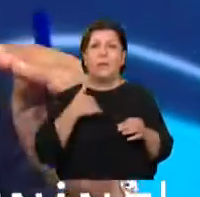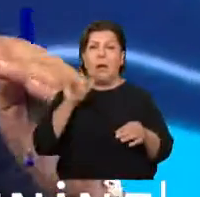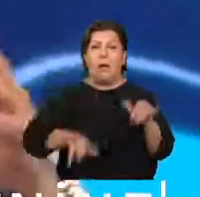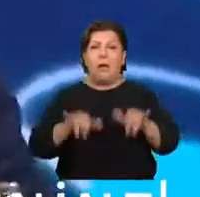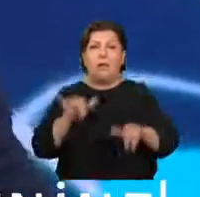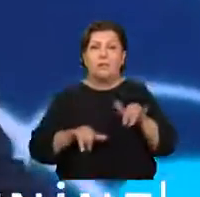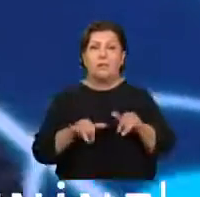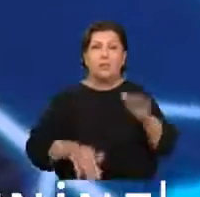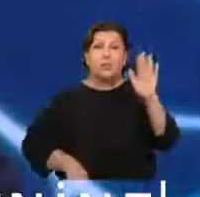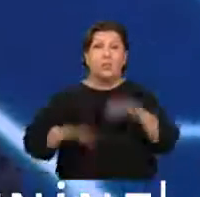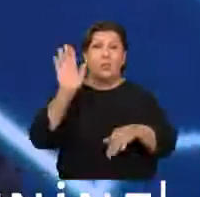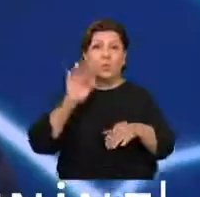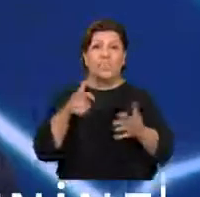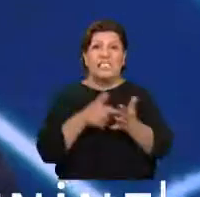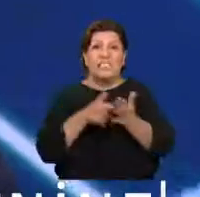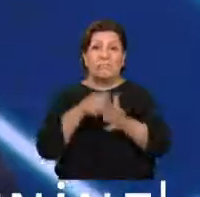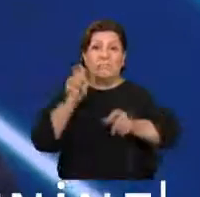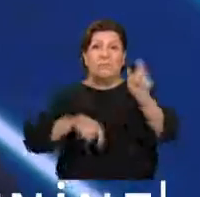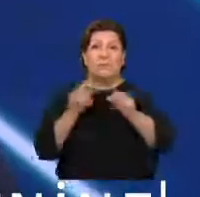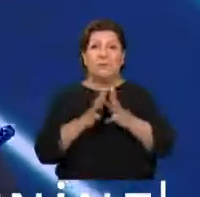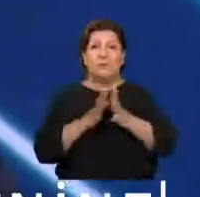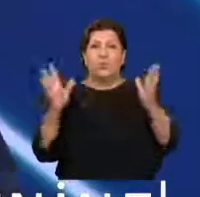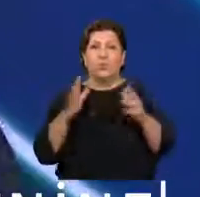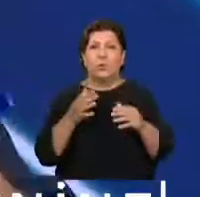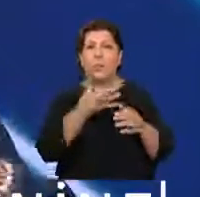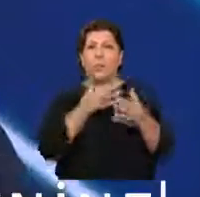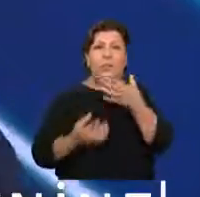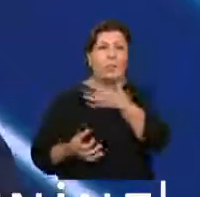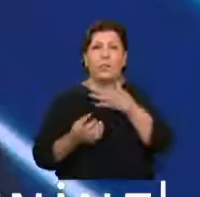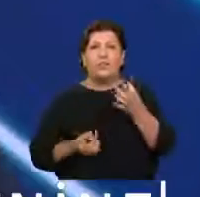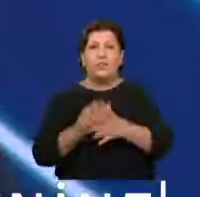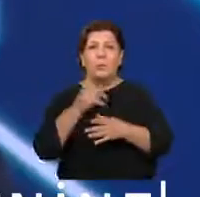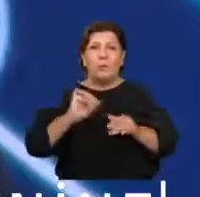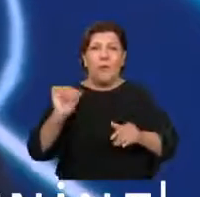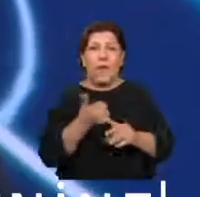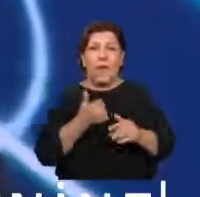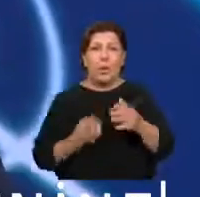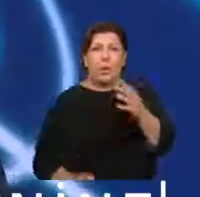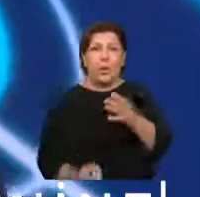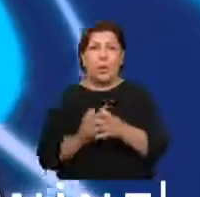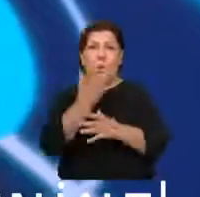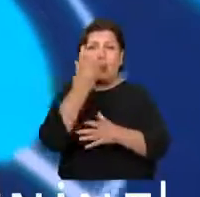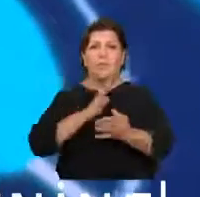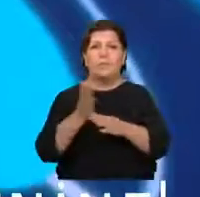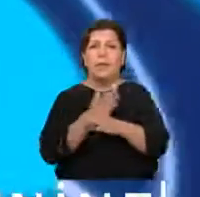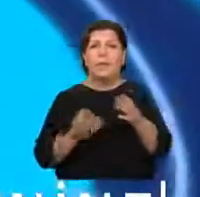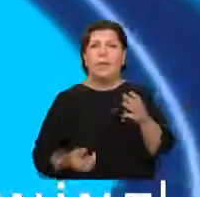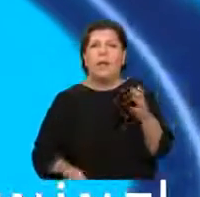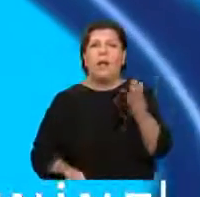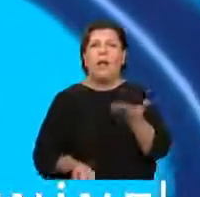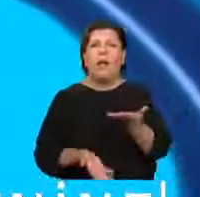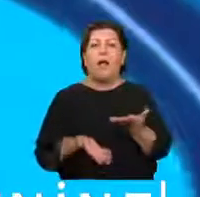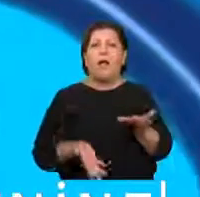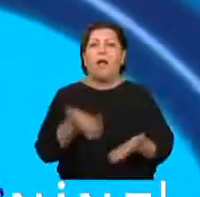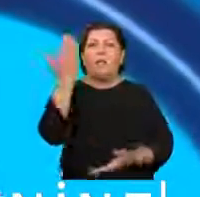yüksek çıtada koyan aktörler için bu büyük açmaz bu değerlerin kökünü e adeta ortadan kaldıran ve